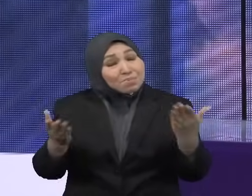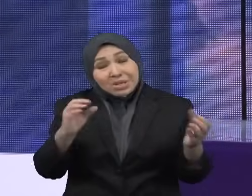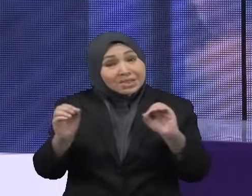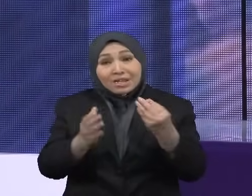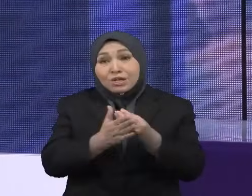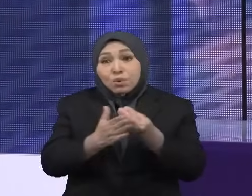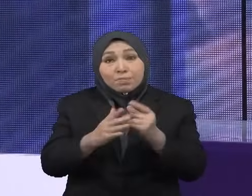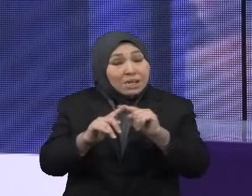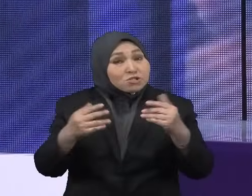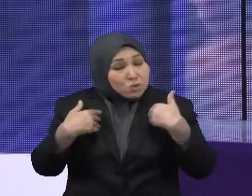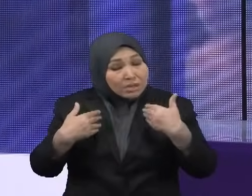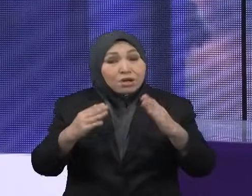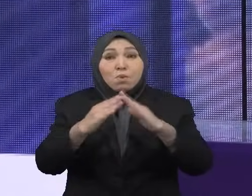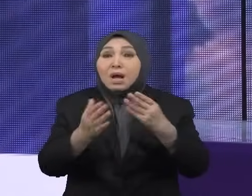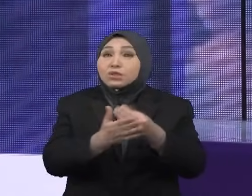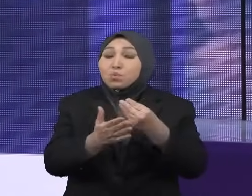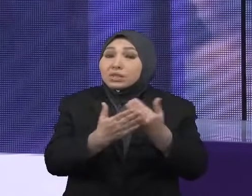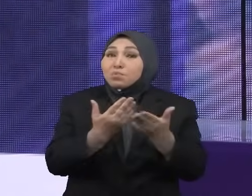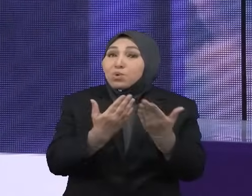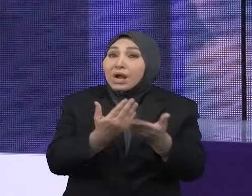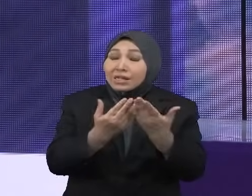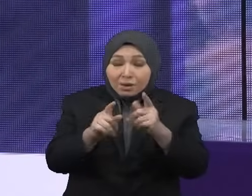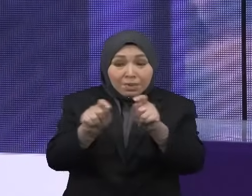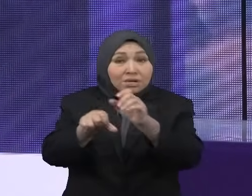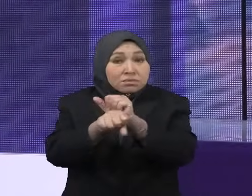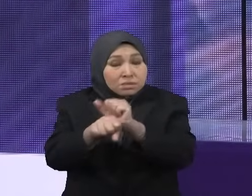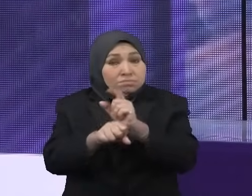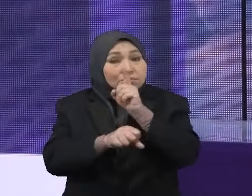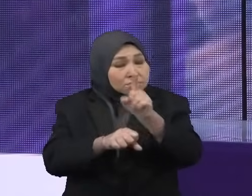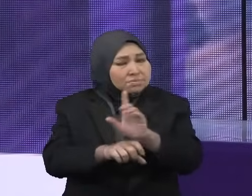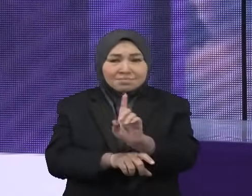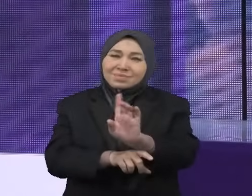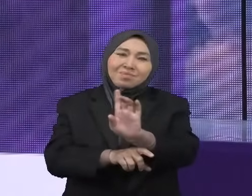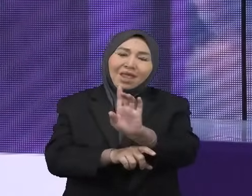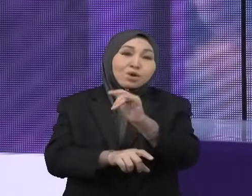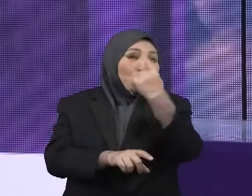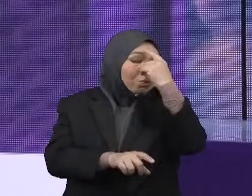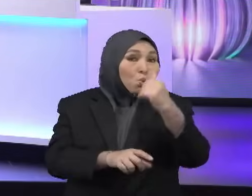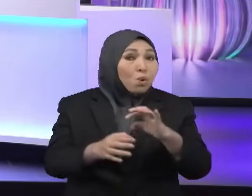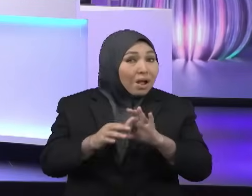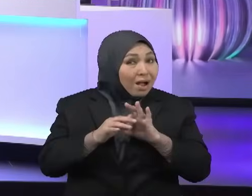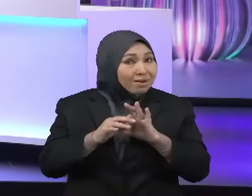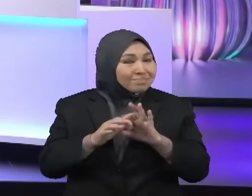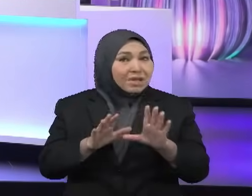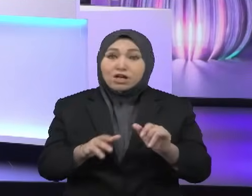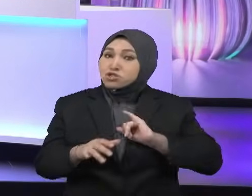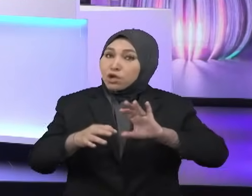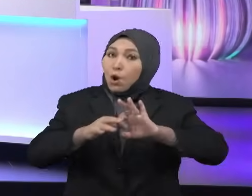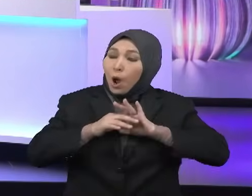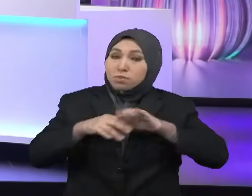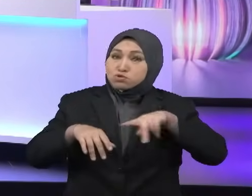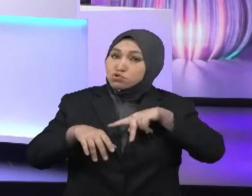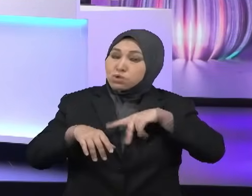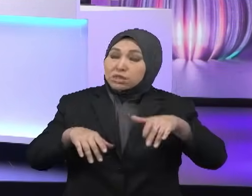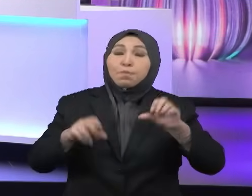ada duit. Tapi bila ada rumah, duit, dimudahkan di tempat kerja, sebenarnya bukan untuk hak, saya berhak, itu sebabnya saya